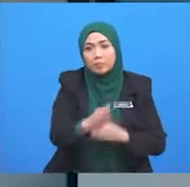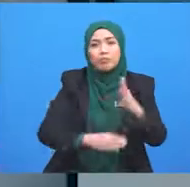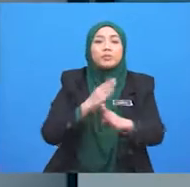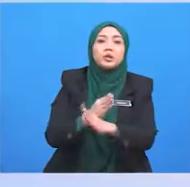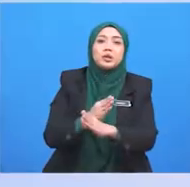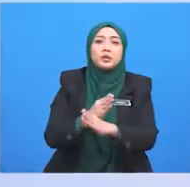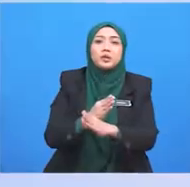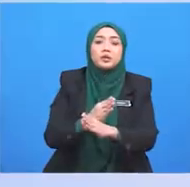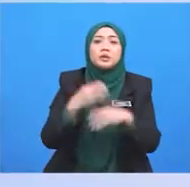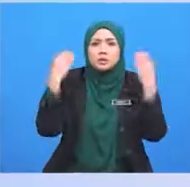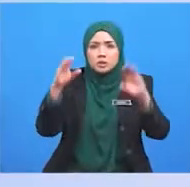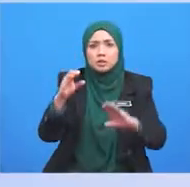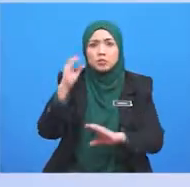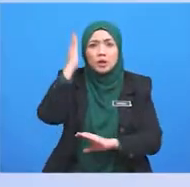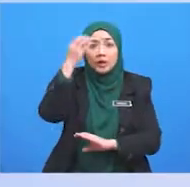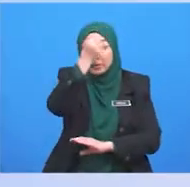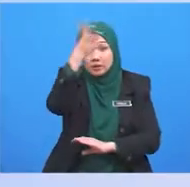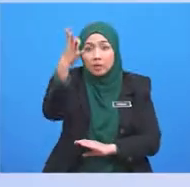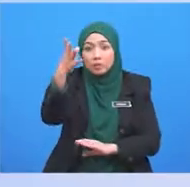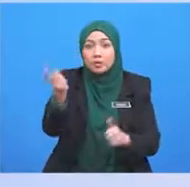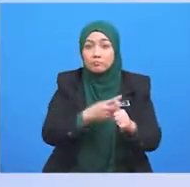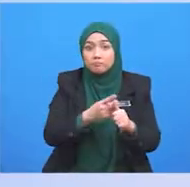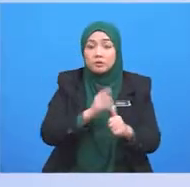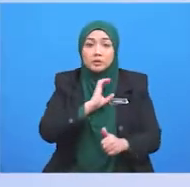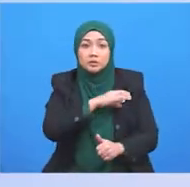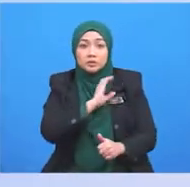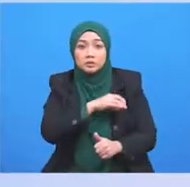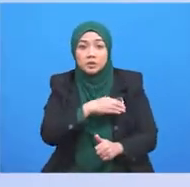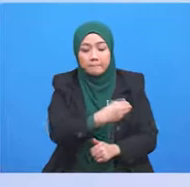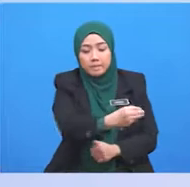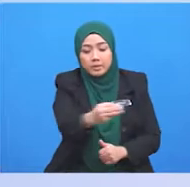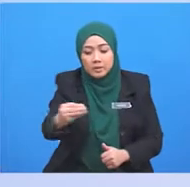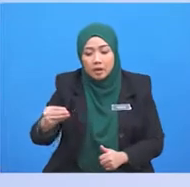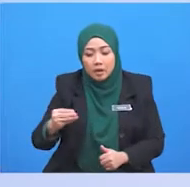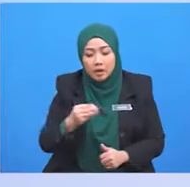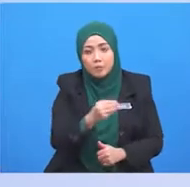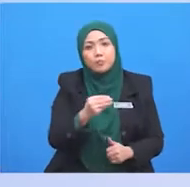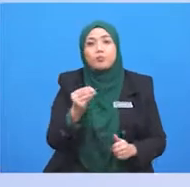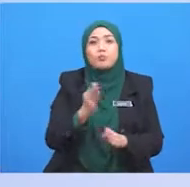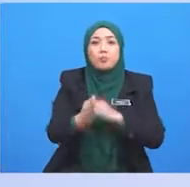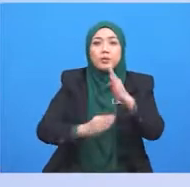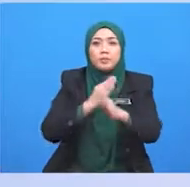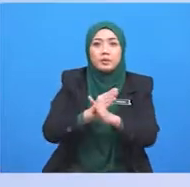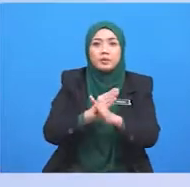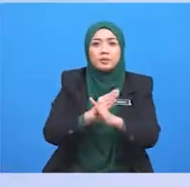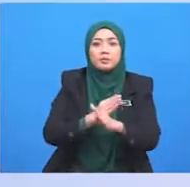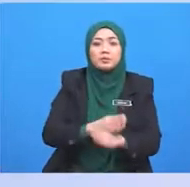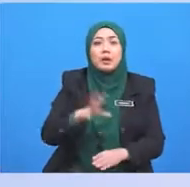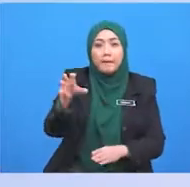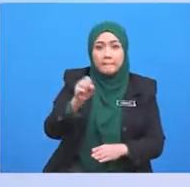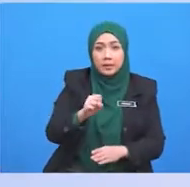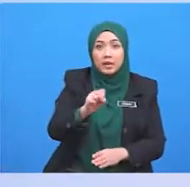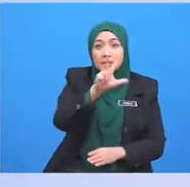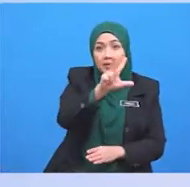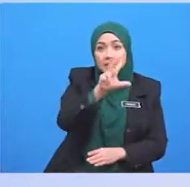menerangkan dahulu ciri-ciri peredaran bumi. Satu, bumi mengambil masa 365